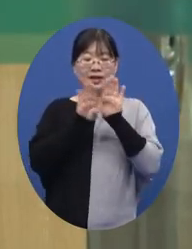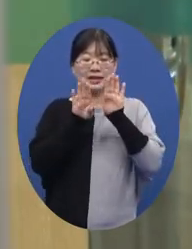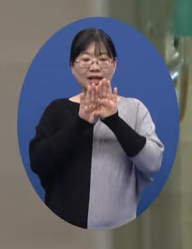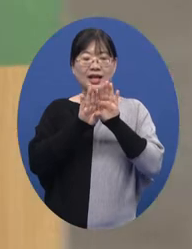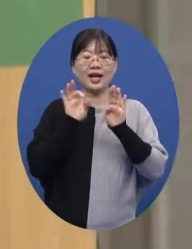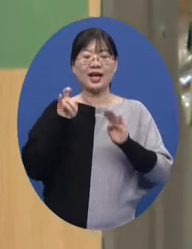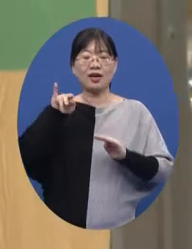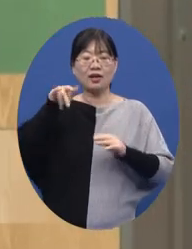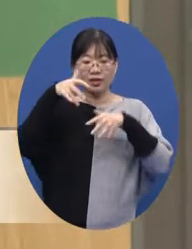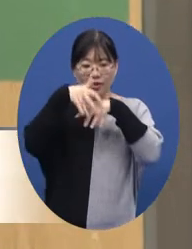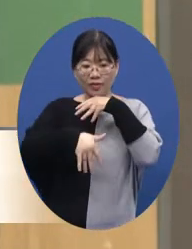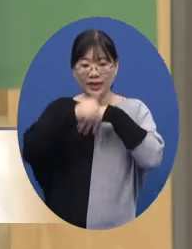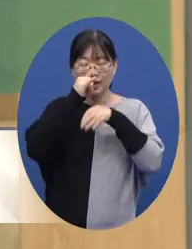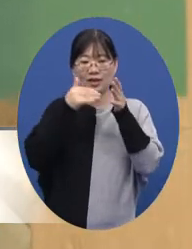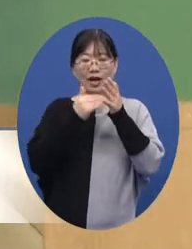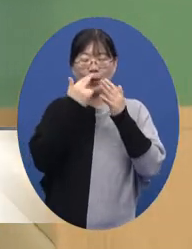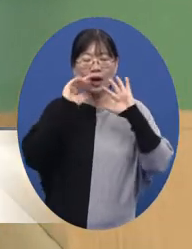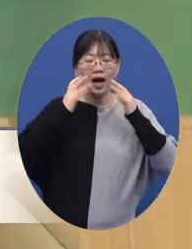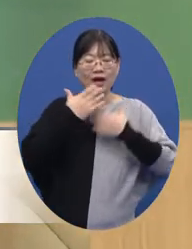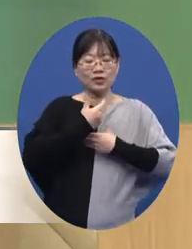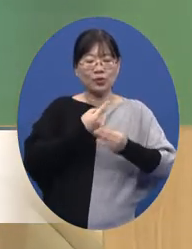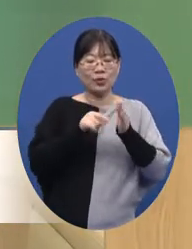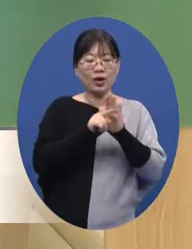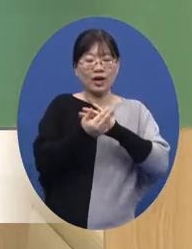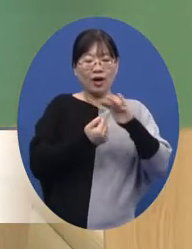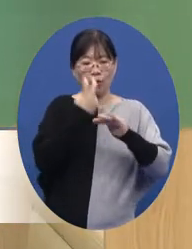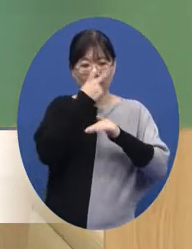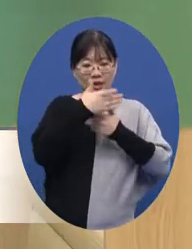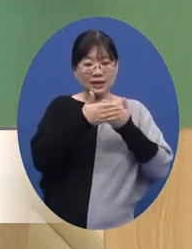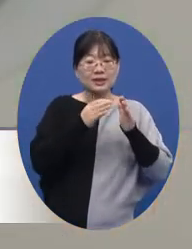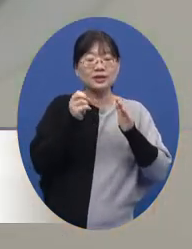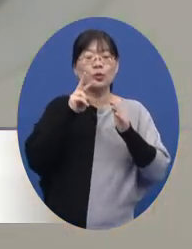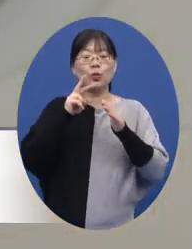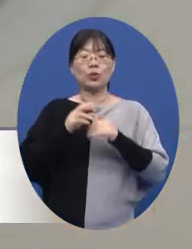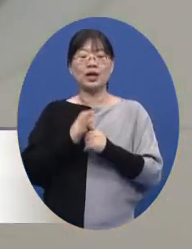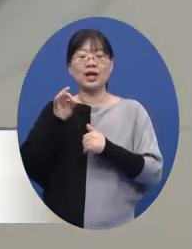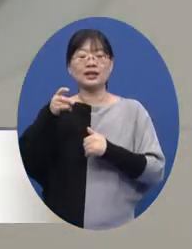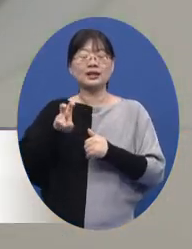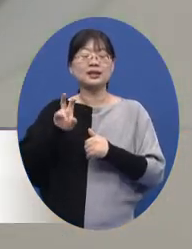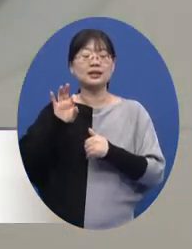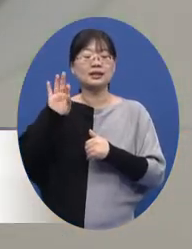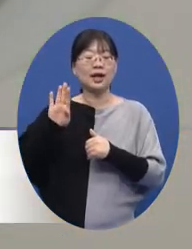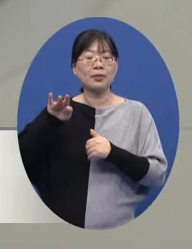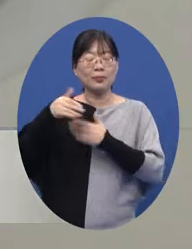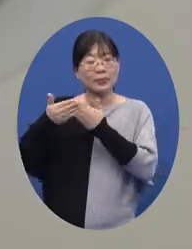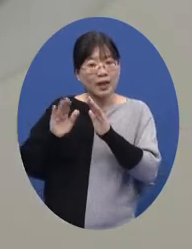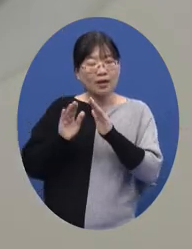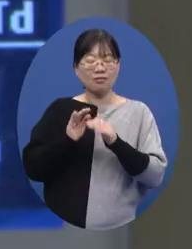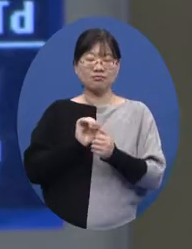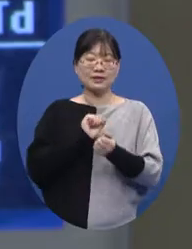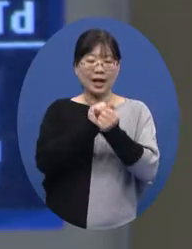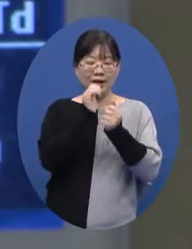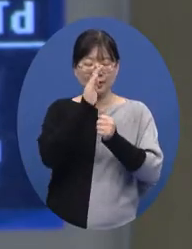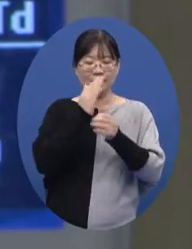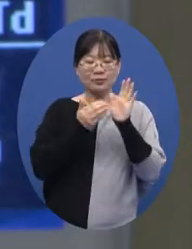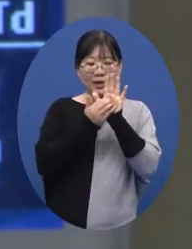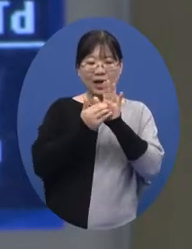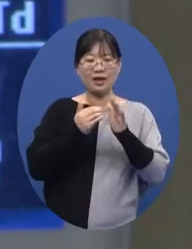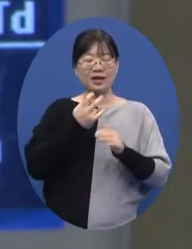커튼이 설치돼 있고 신생아의 안전을 위한 사전 관찰실과 음압실 등 24시간 감염 관리 시스템이